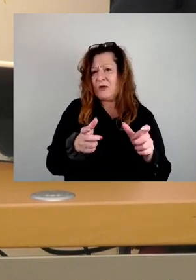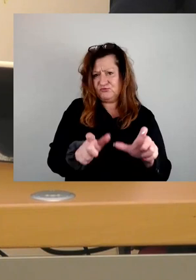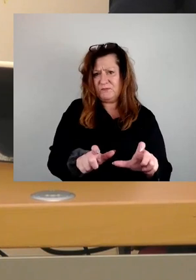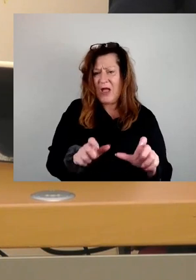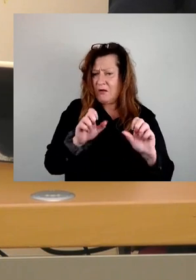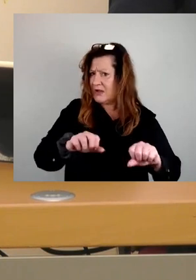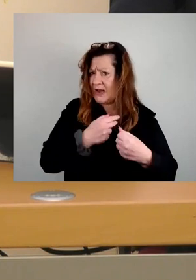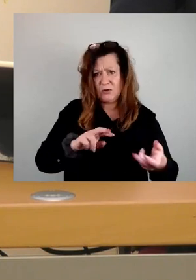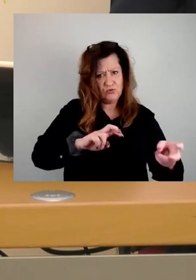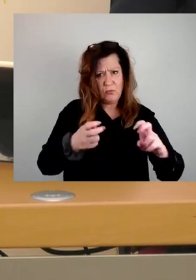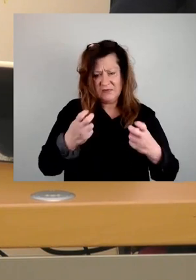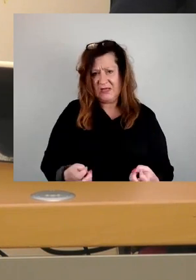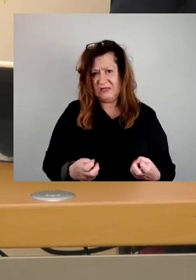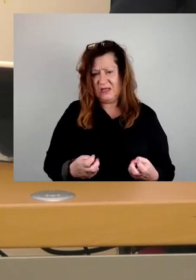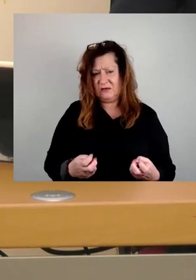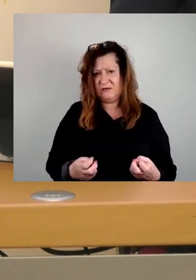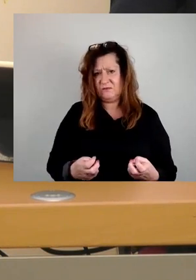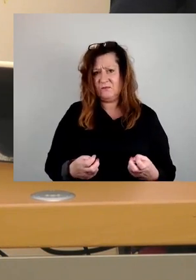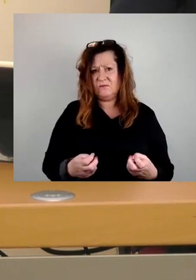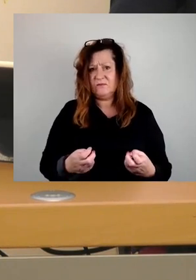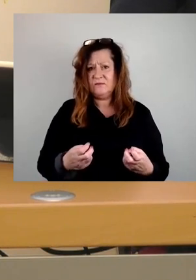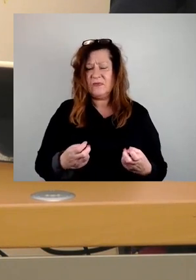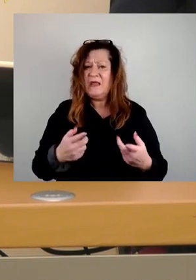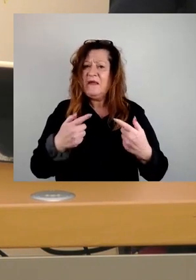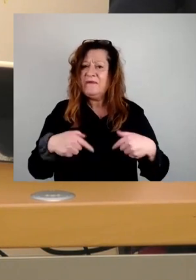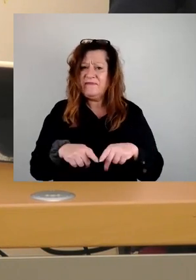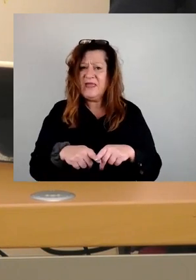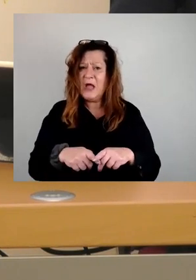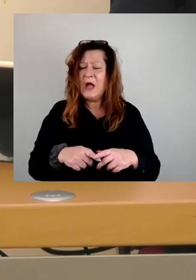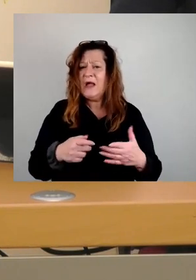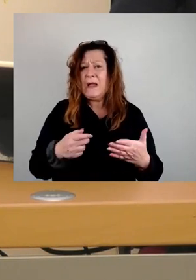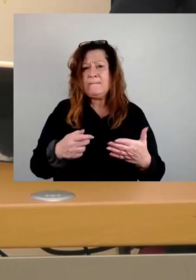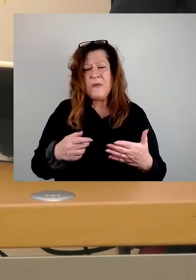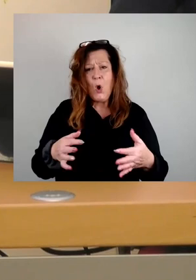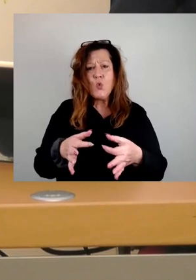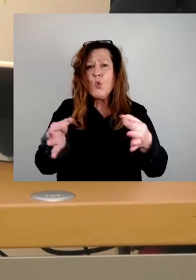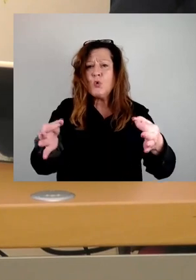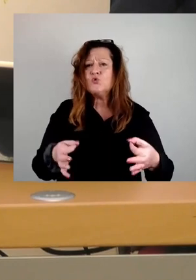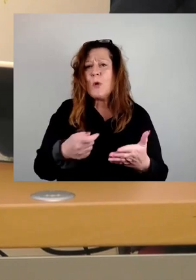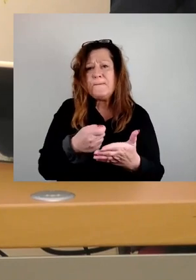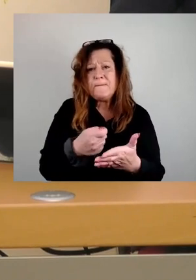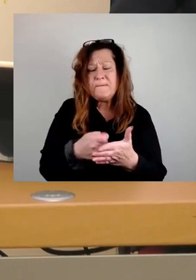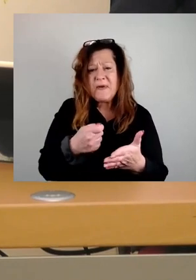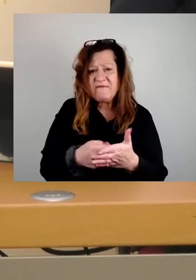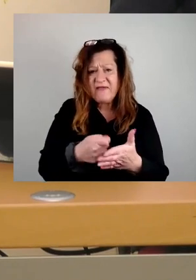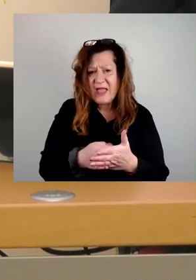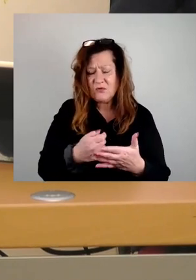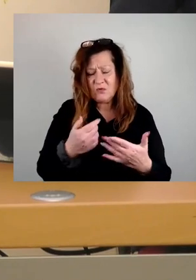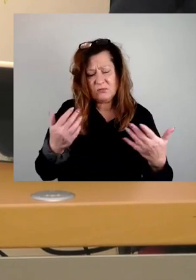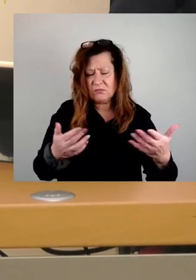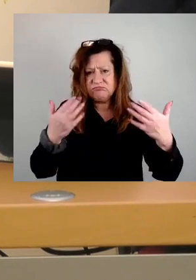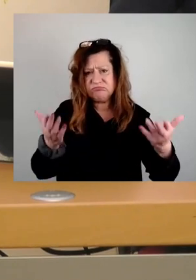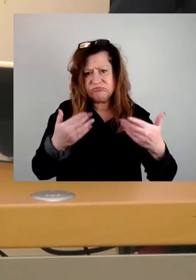kann. Und wir von der Bewertung her am Ende, das ist jetzt ein, sagen